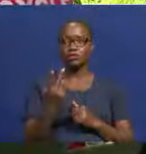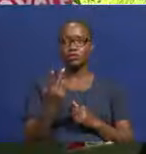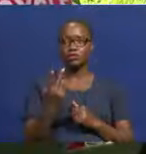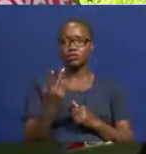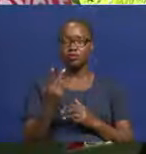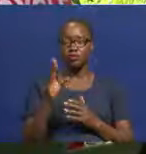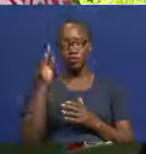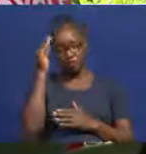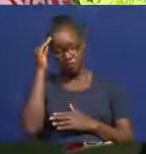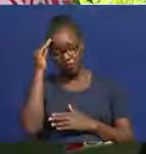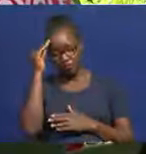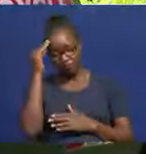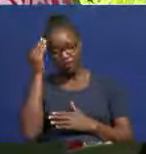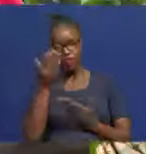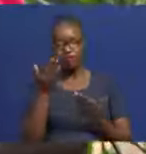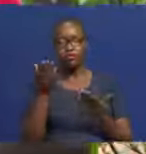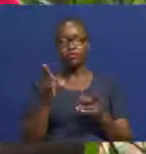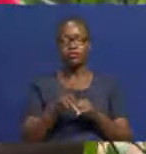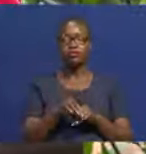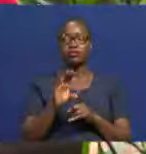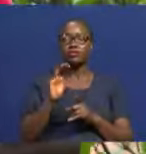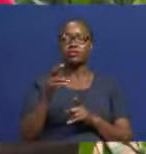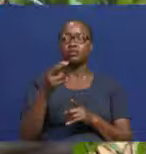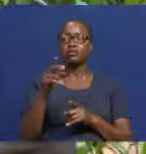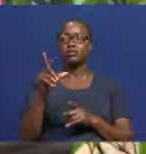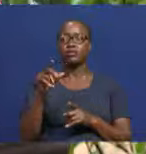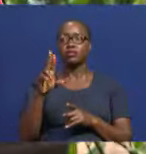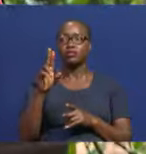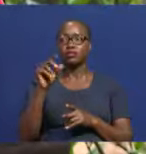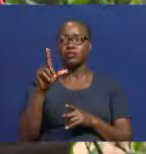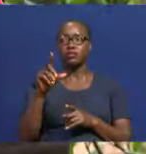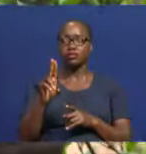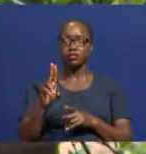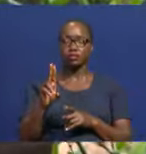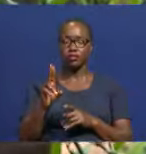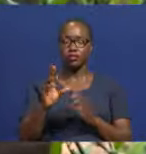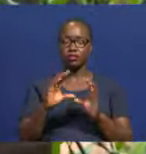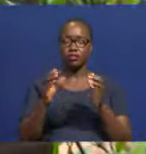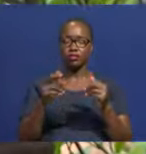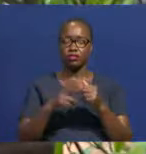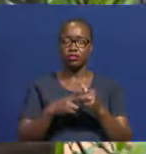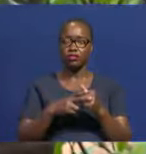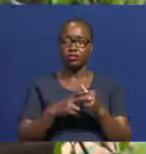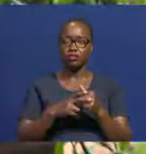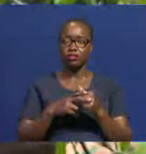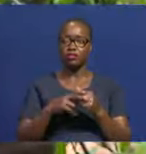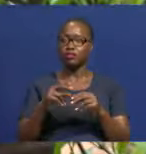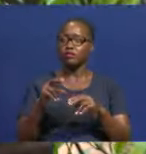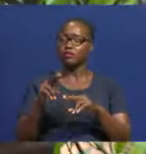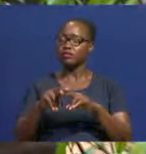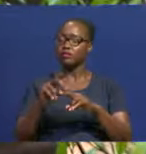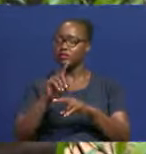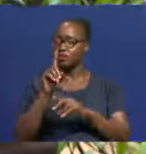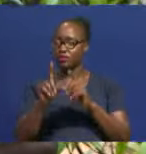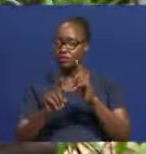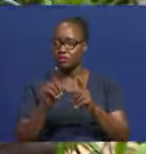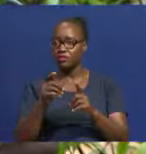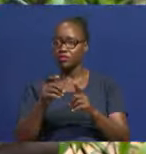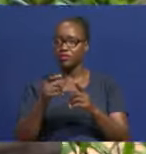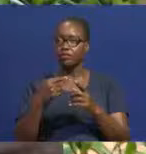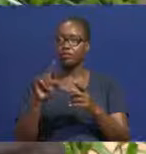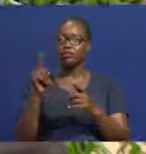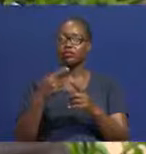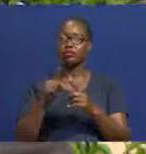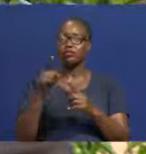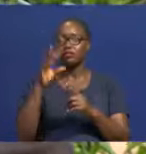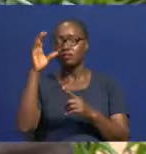nikasomea shule ya Chilulu mpaka San 7. Nikafanya mtihani, nikapita vizuri, lakini nikakosa school